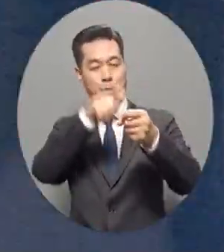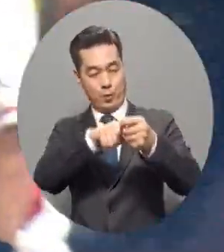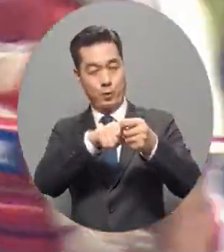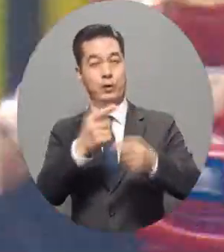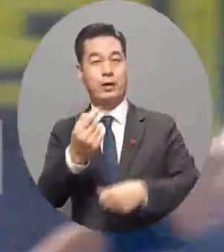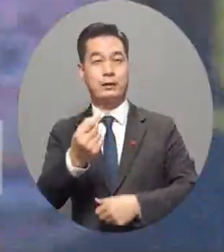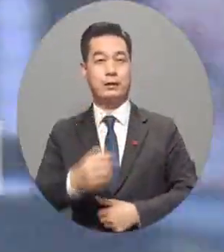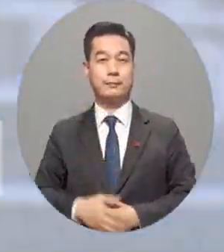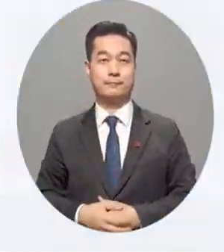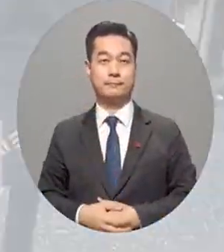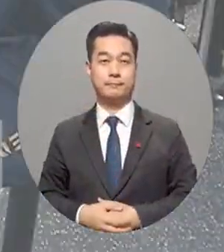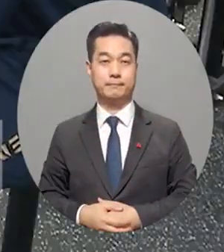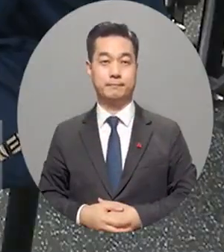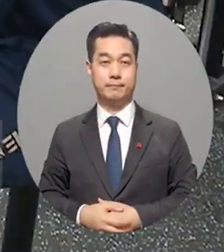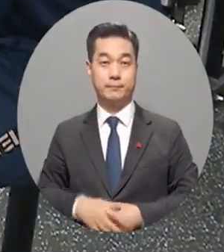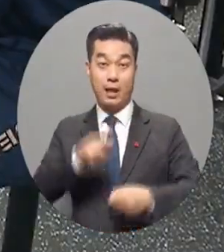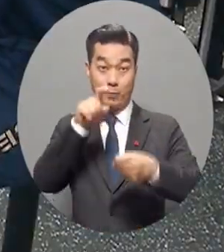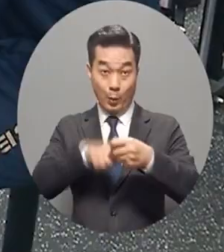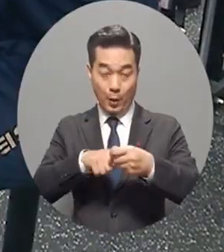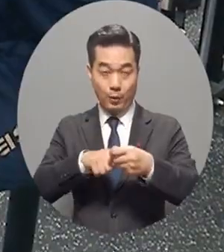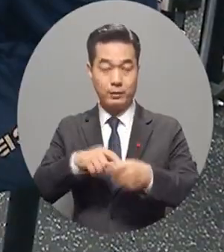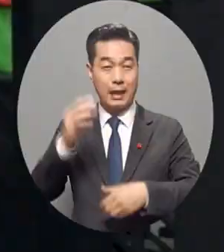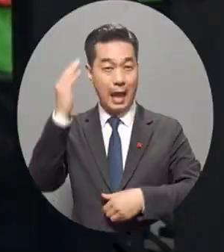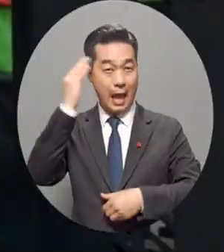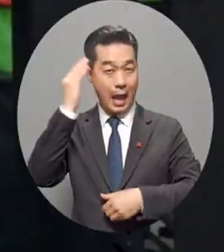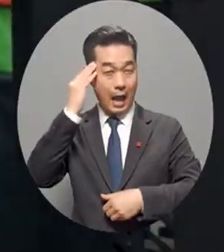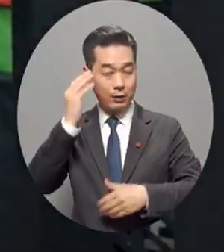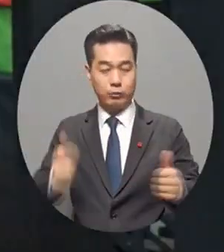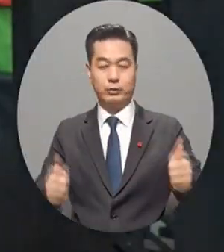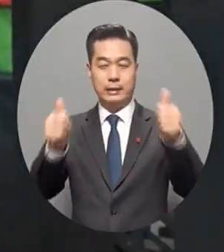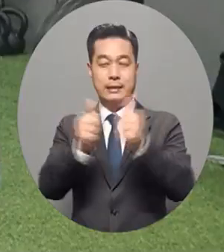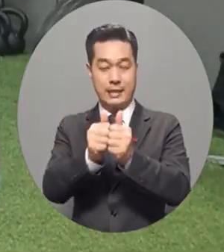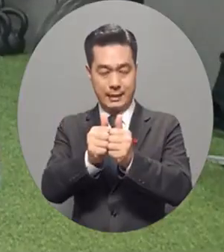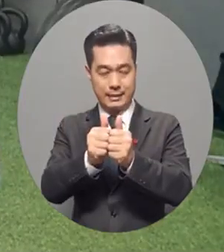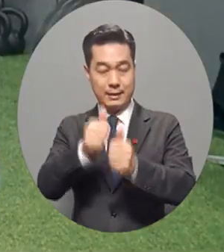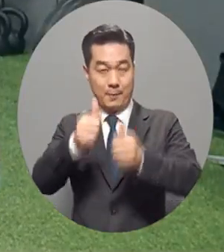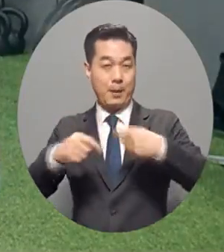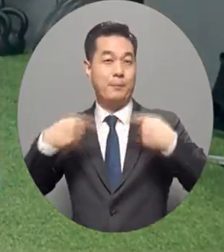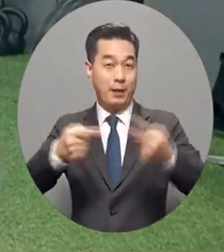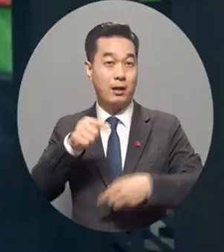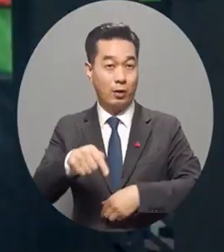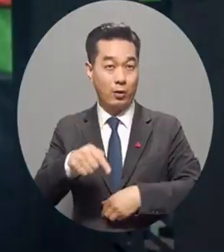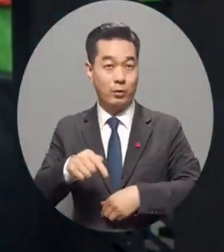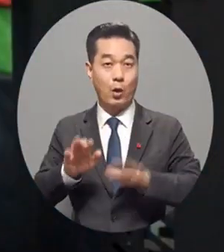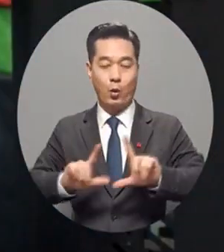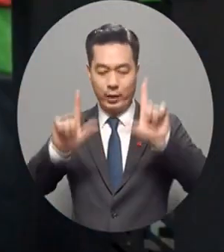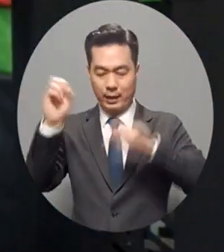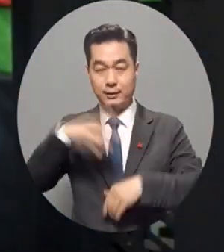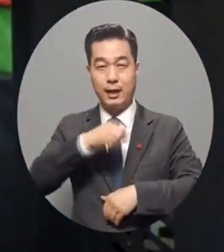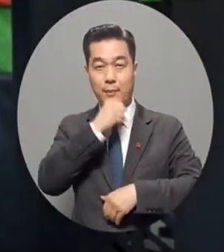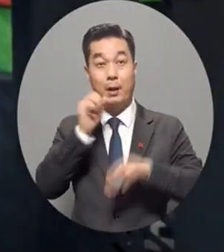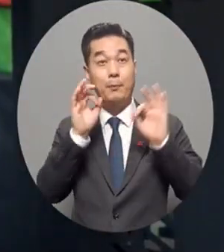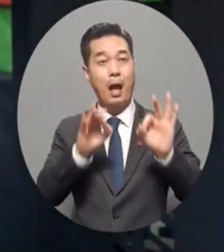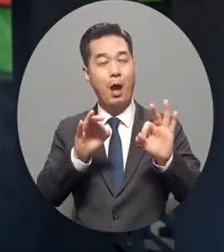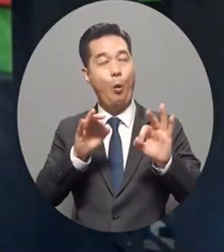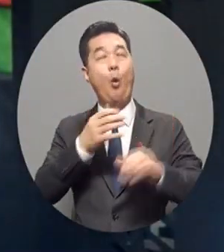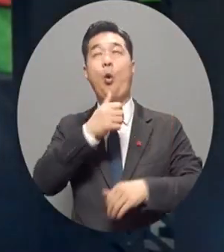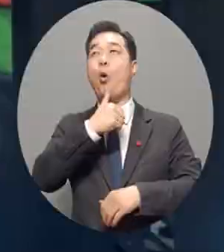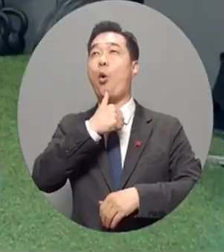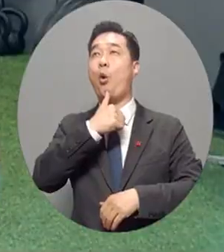이제 목표는 오직 한국 시리즈 정상입니다. 올해는 그냥 맛보기? 맛봤는데 생각보다